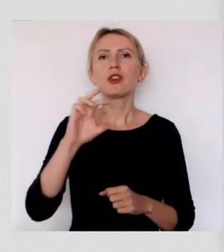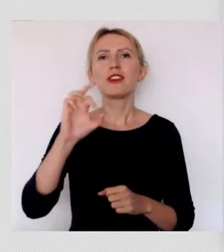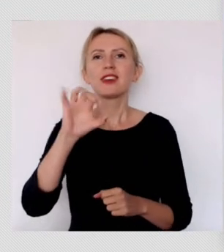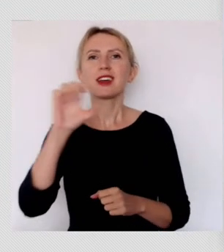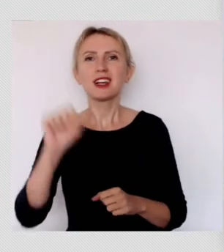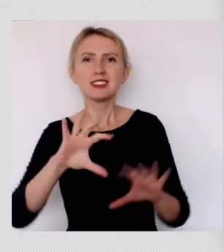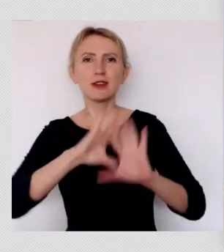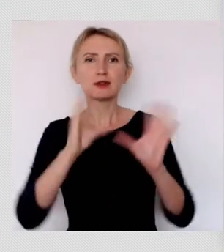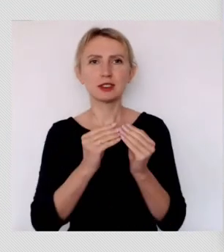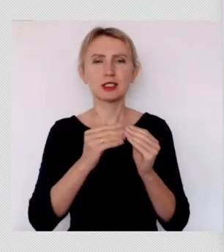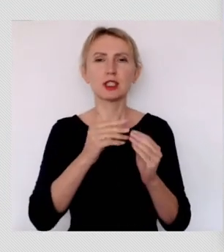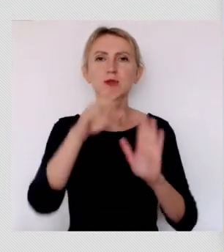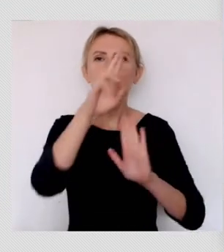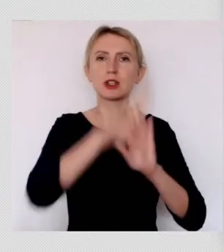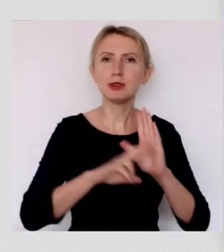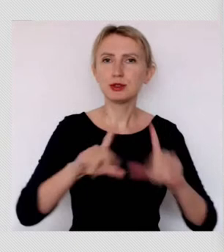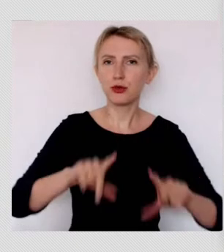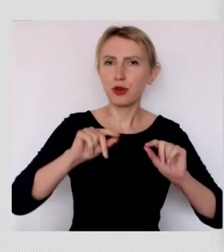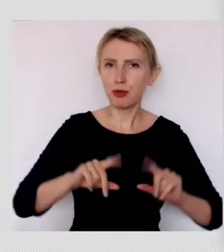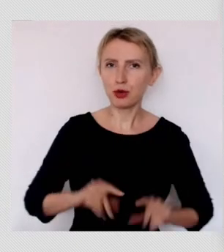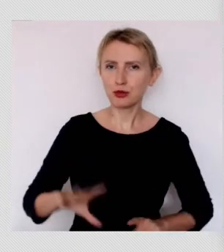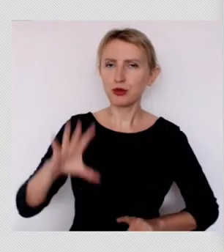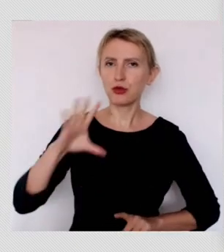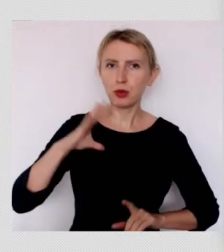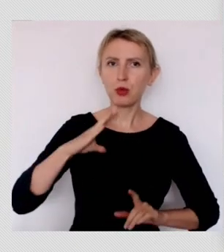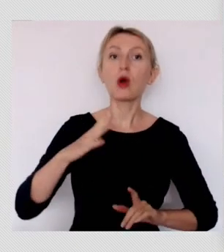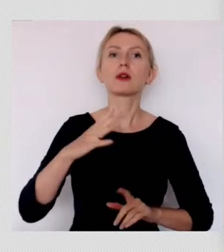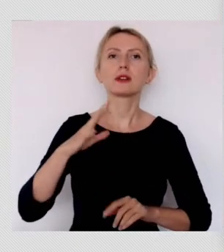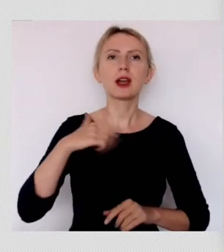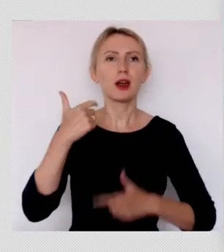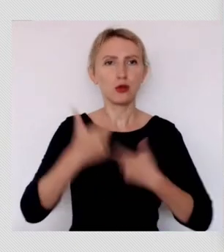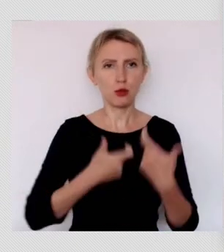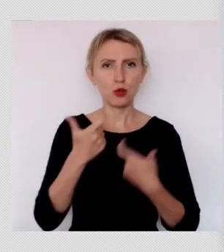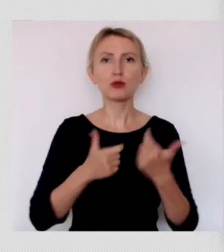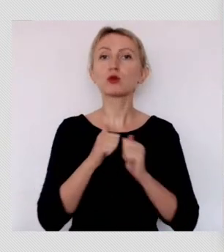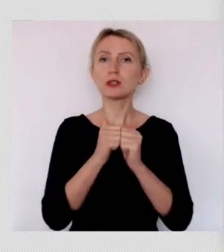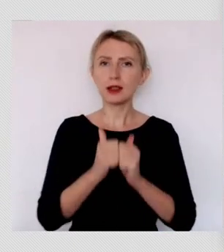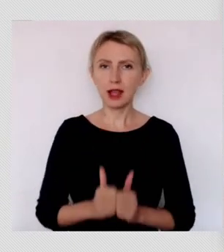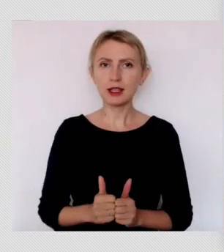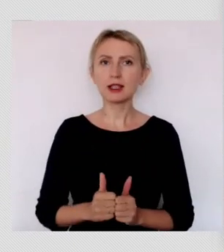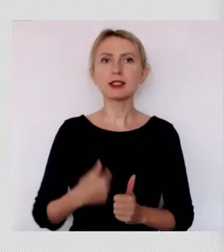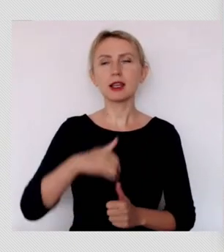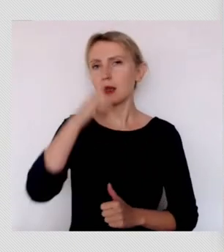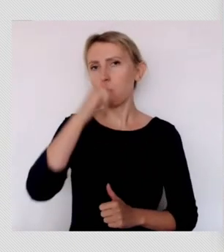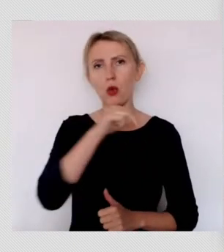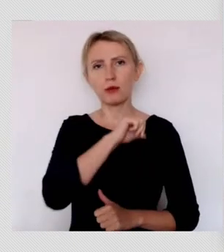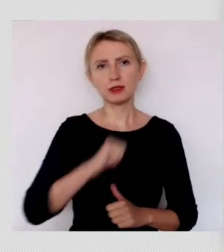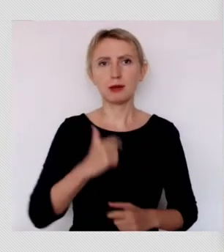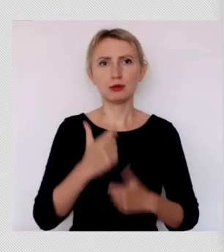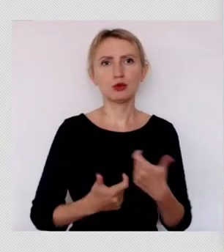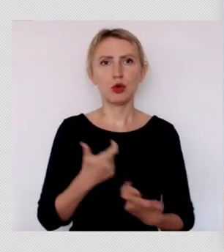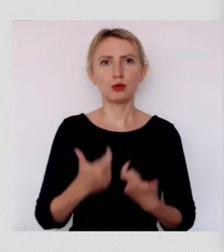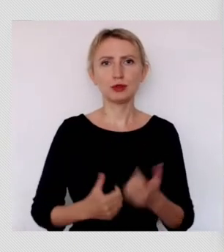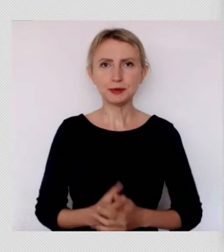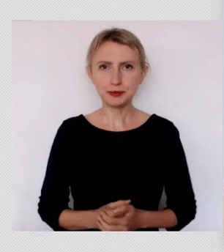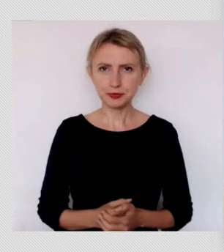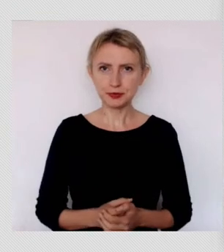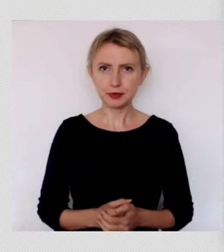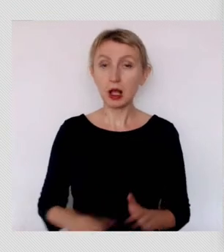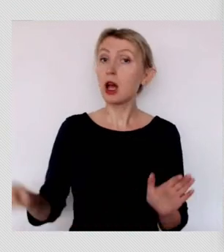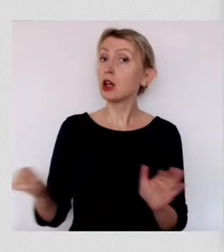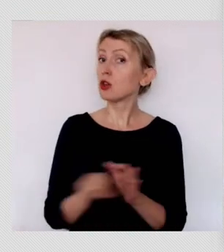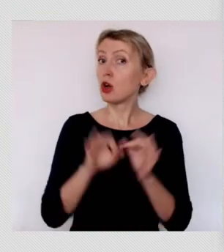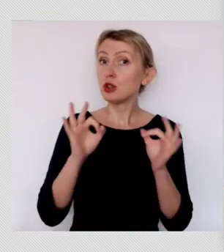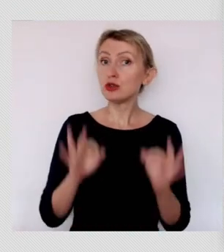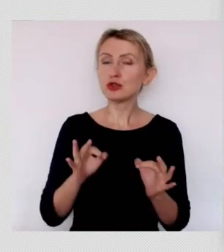wyborczych, które w Polsce wówczas obowiązywały. Podjąłem się tego zadania. Oczywiście nie byłem w stanie tego sam zrobić. Do dzisiaj